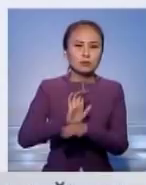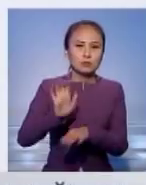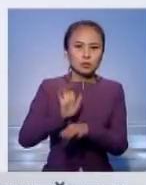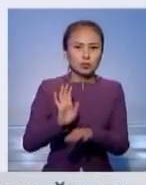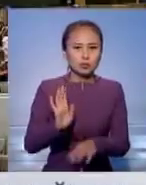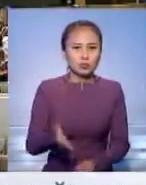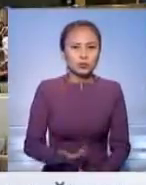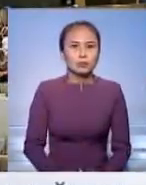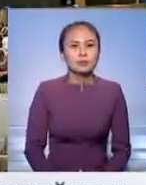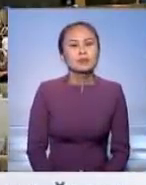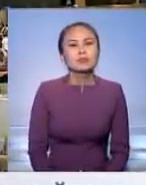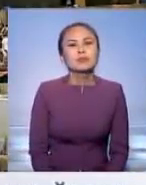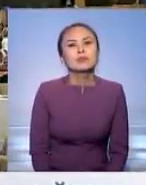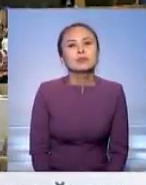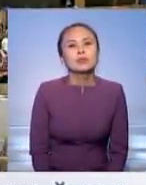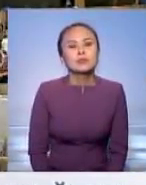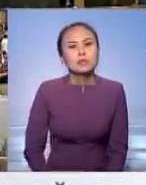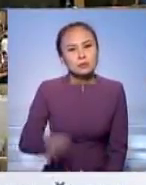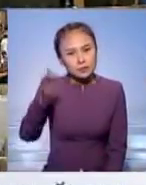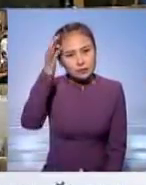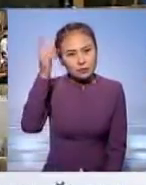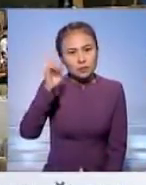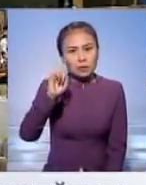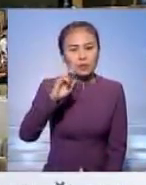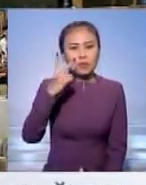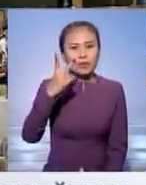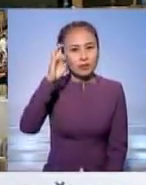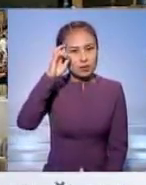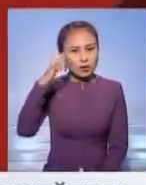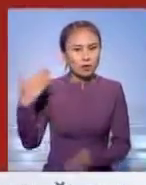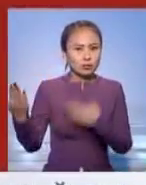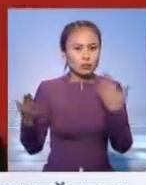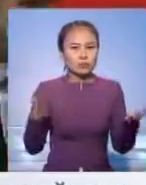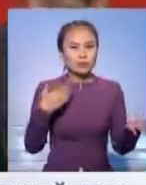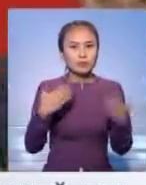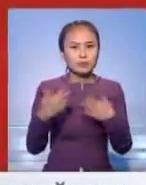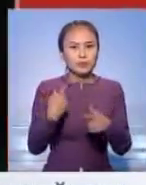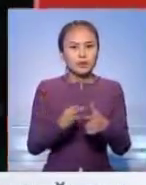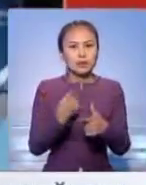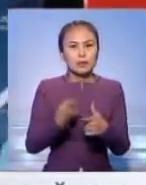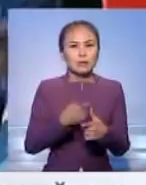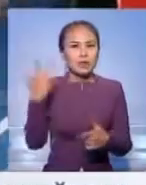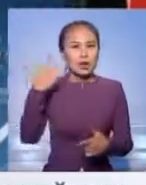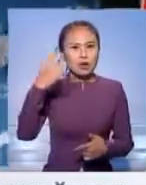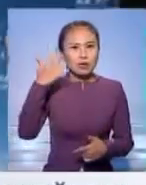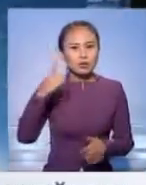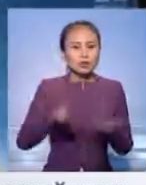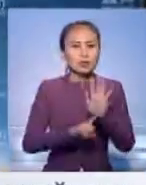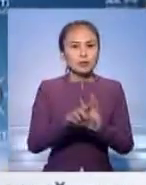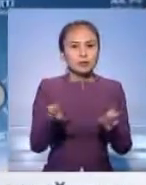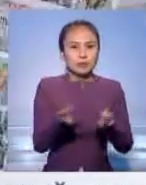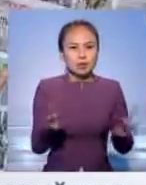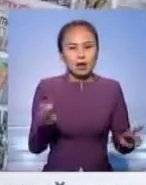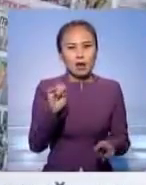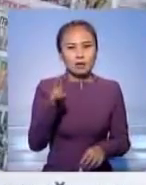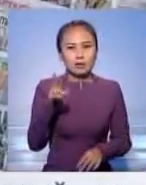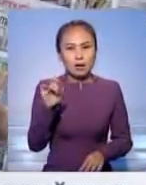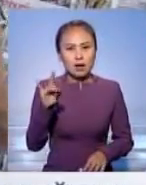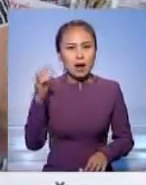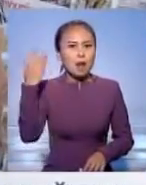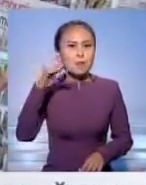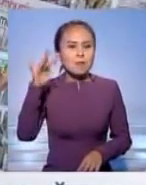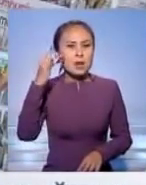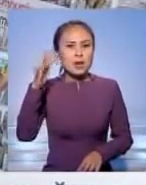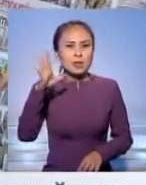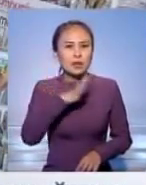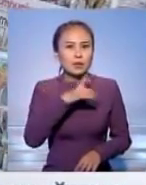арттырамыз. Еске сала кетейік, егел арасындағы қарым-қатынас бірер апта бұрын Ақш қаржы министрінің Анкараның Америкалық